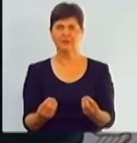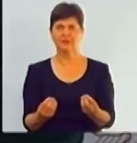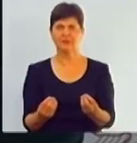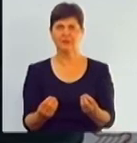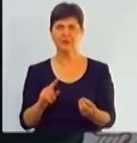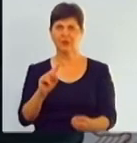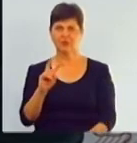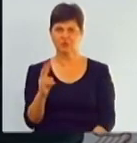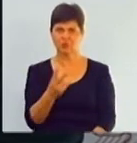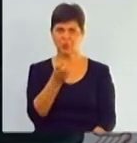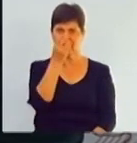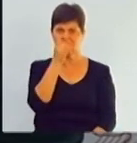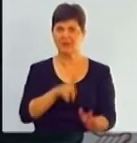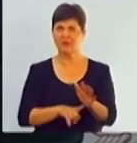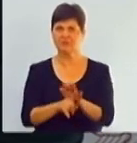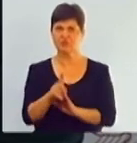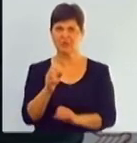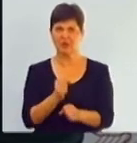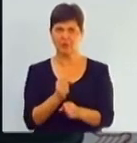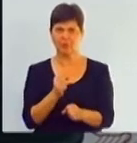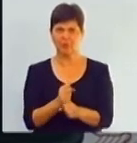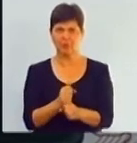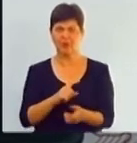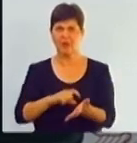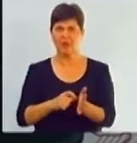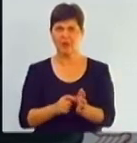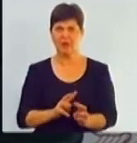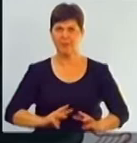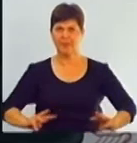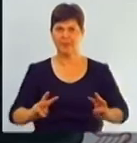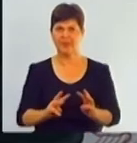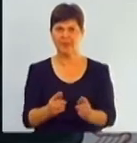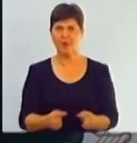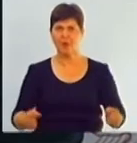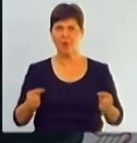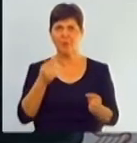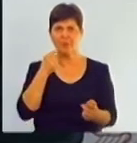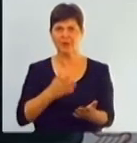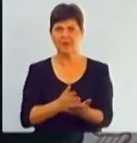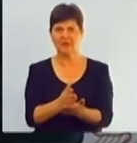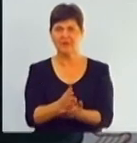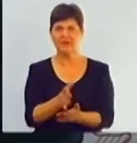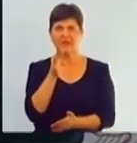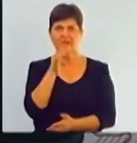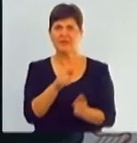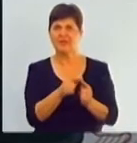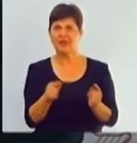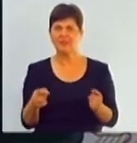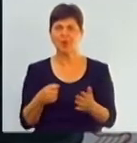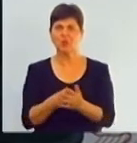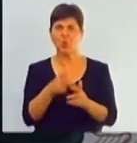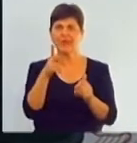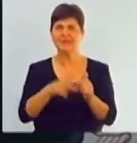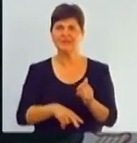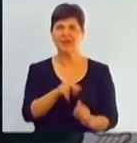квітня розпочати така робота. Кабмін нам оприділив термін до кінця червня. По результатам